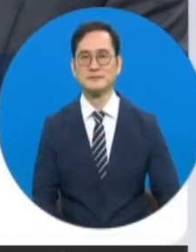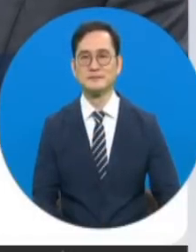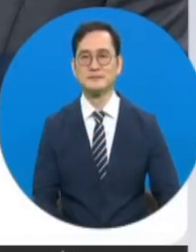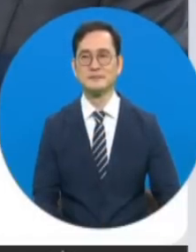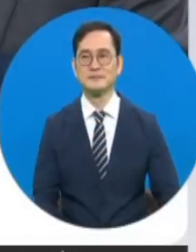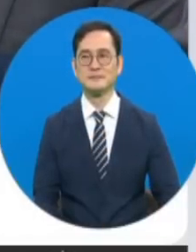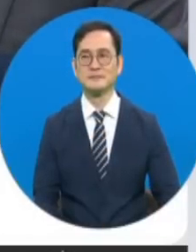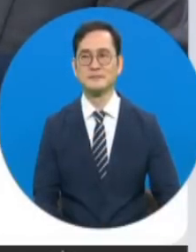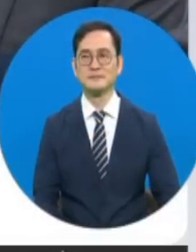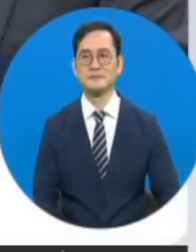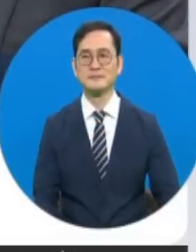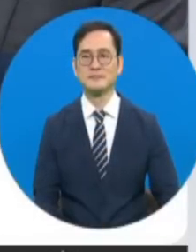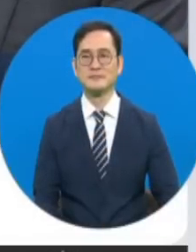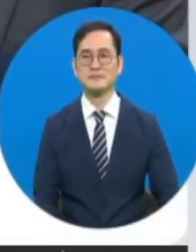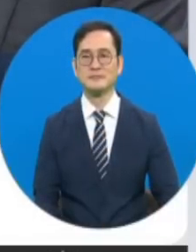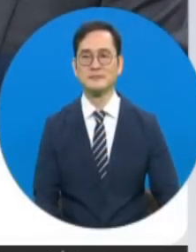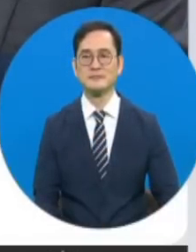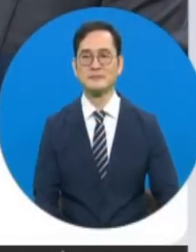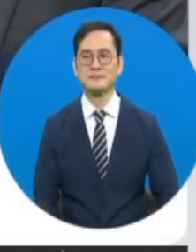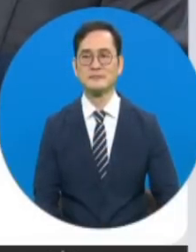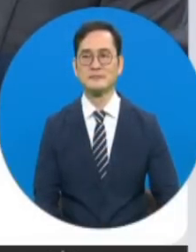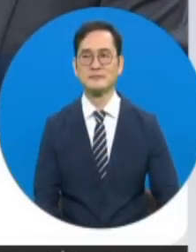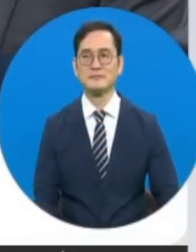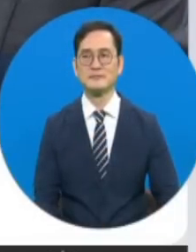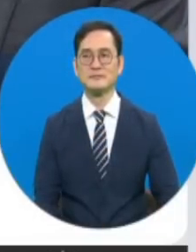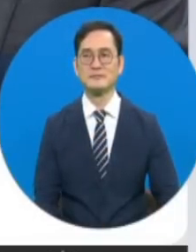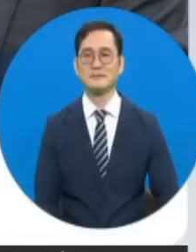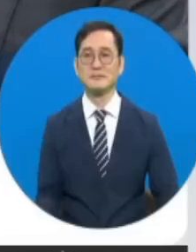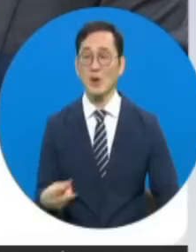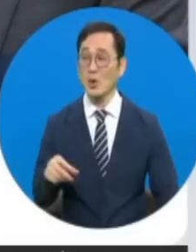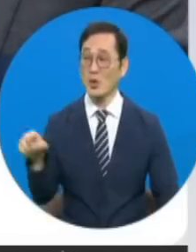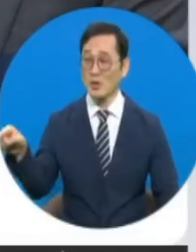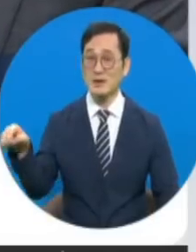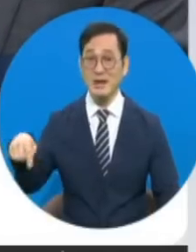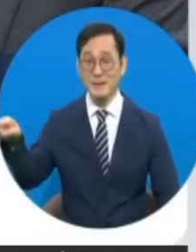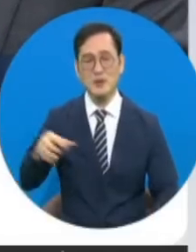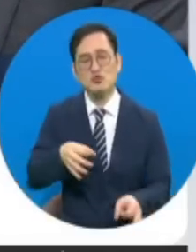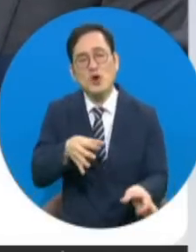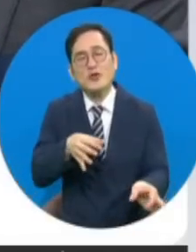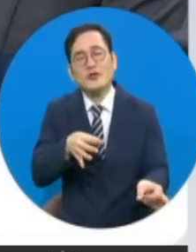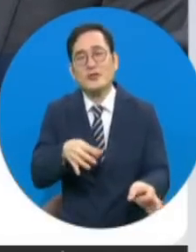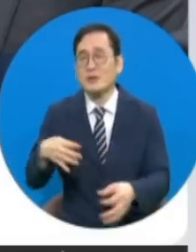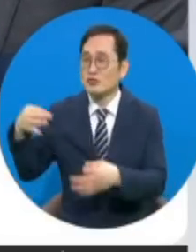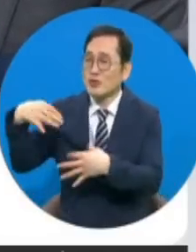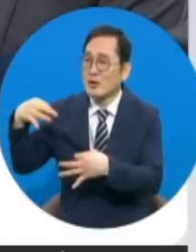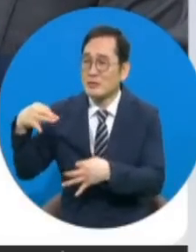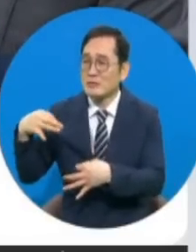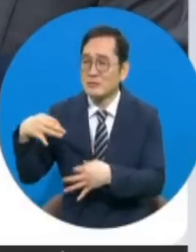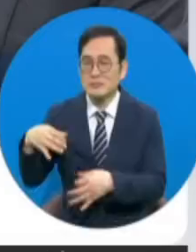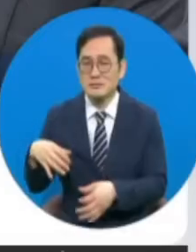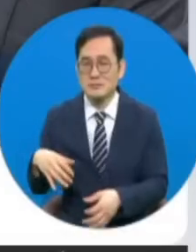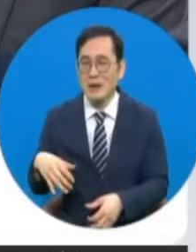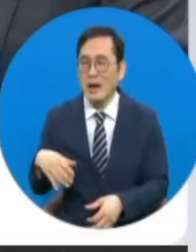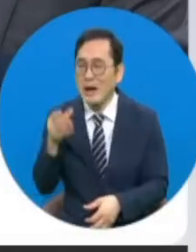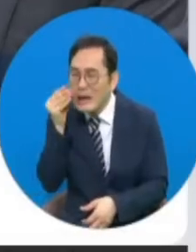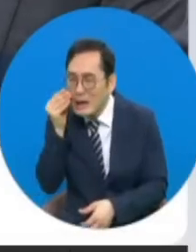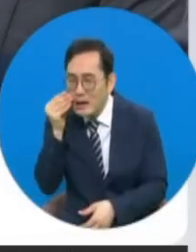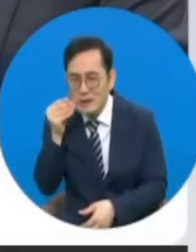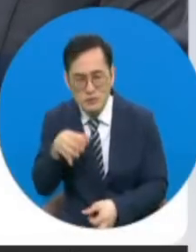노예가 되지 않도록 정치인 좀 현명한 판단이 필요한 것 같고요 실제적으로 그 수많은